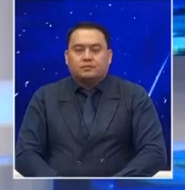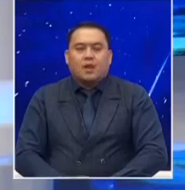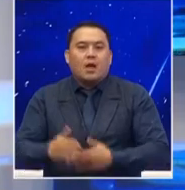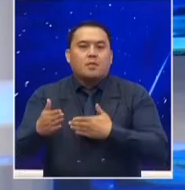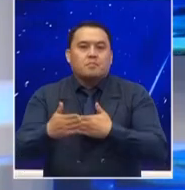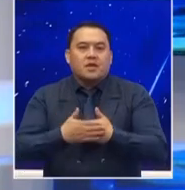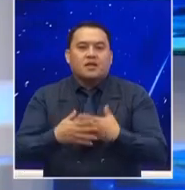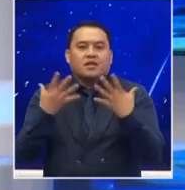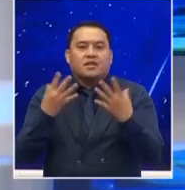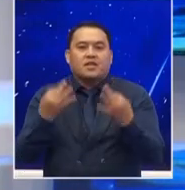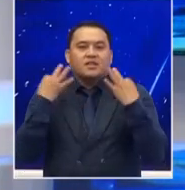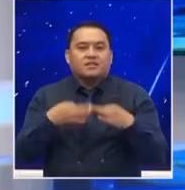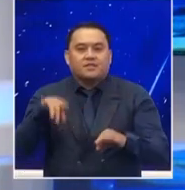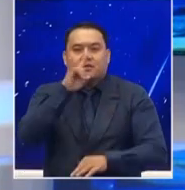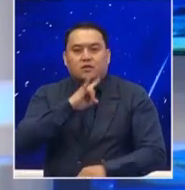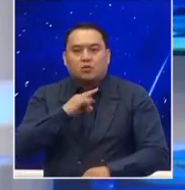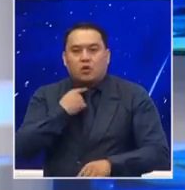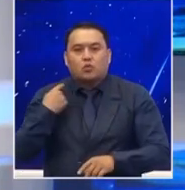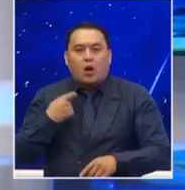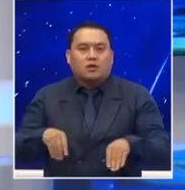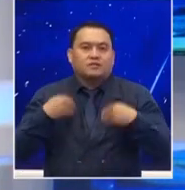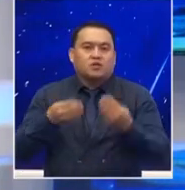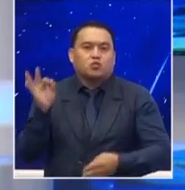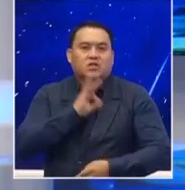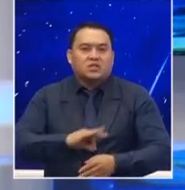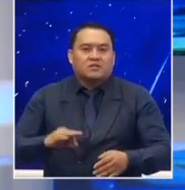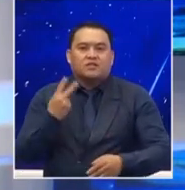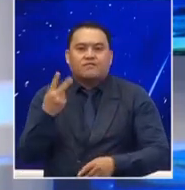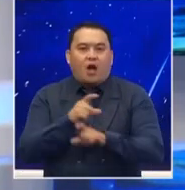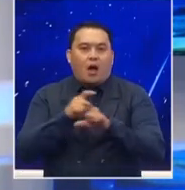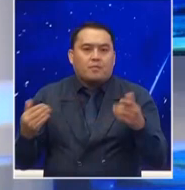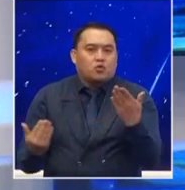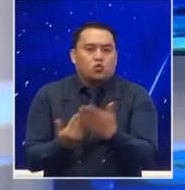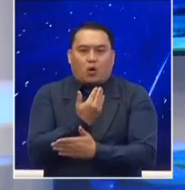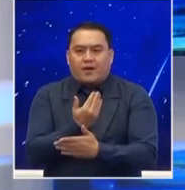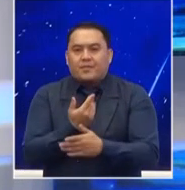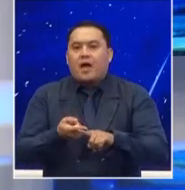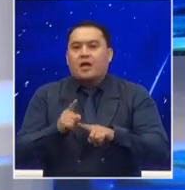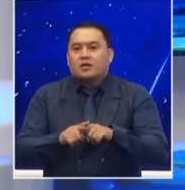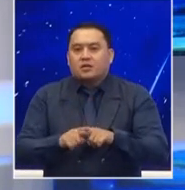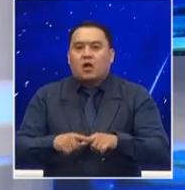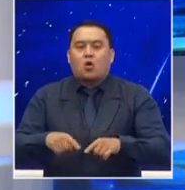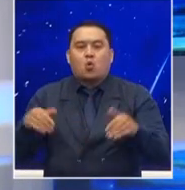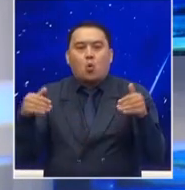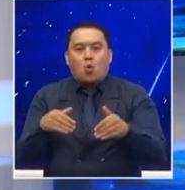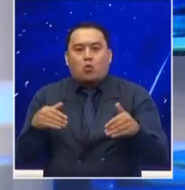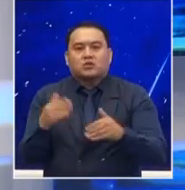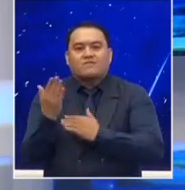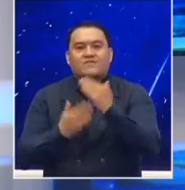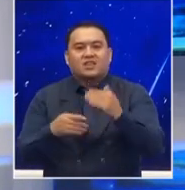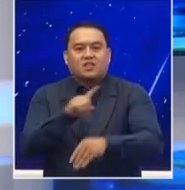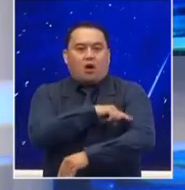В преддверии Дня независимости в Талдыкургане сданы в эксплуатацию два новых объекта. Теперь у учащихся